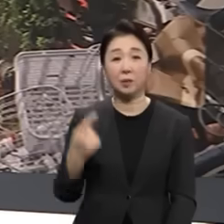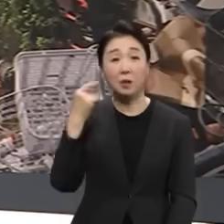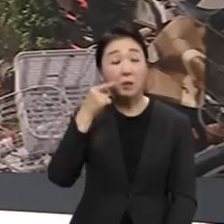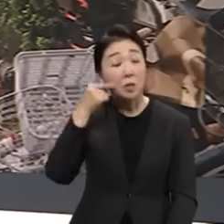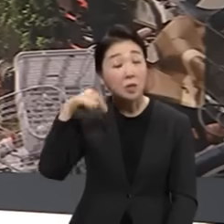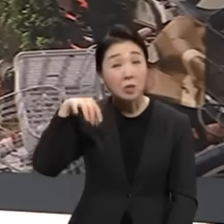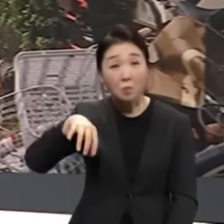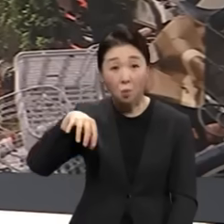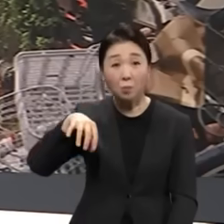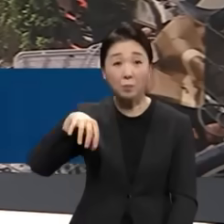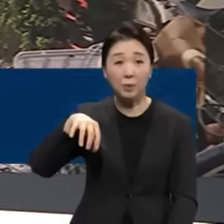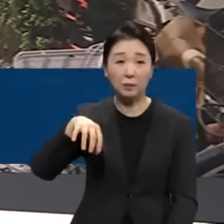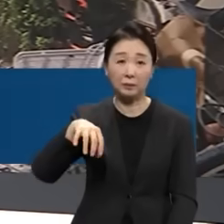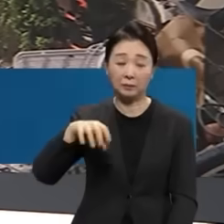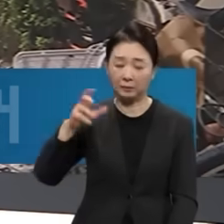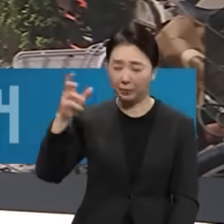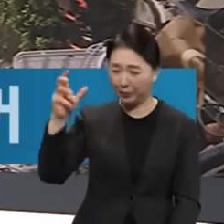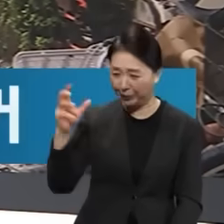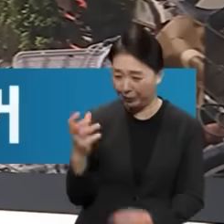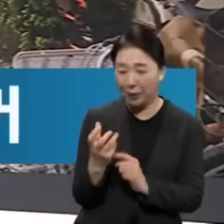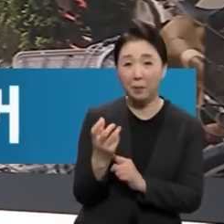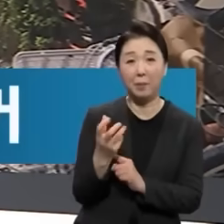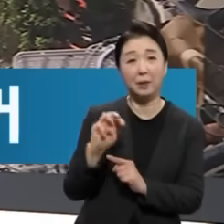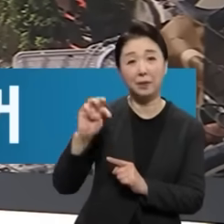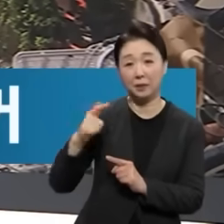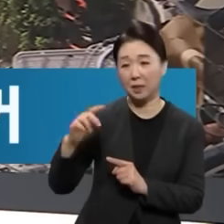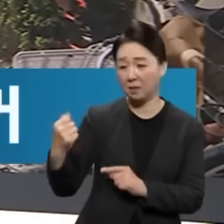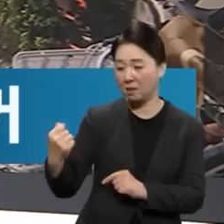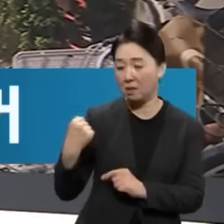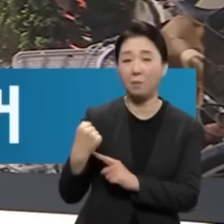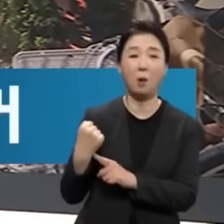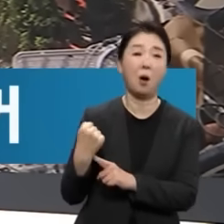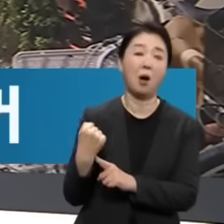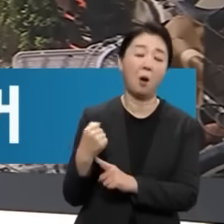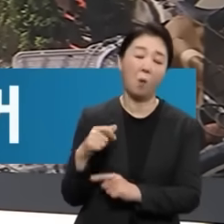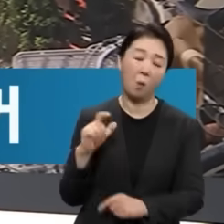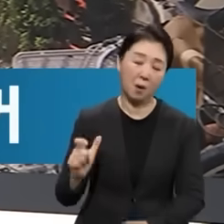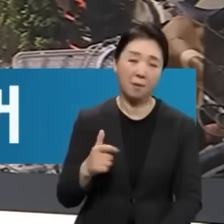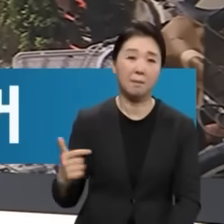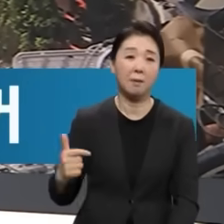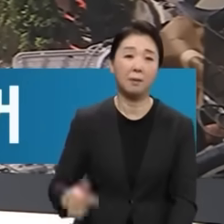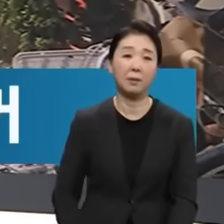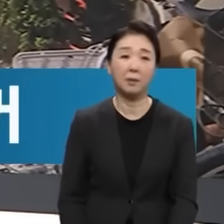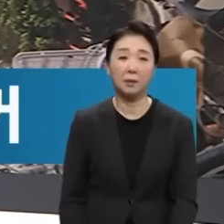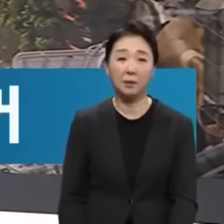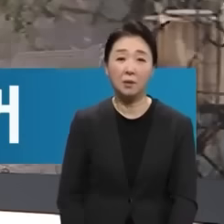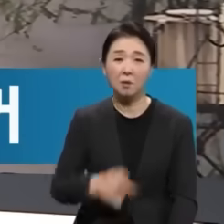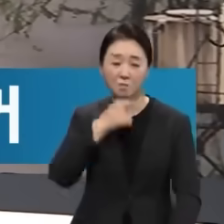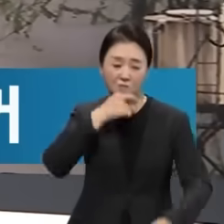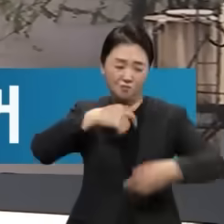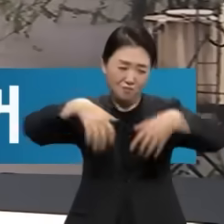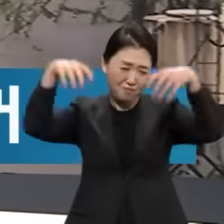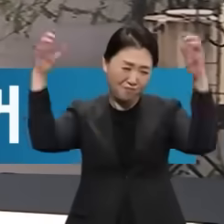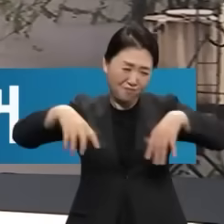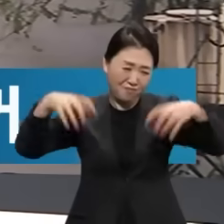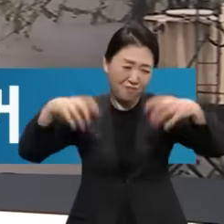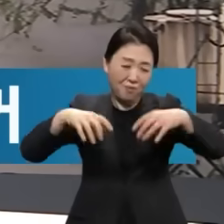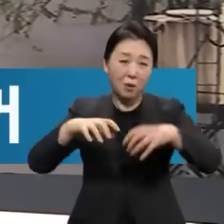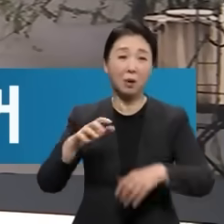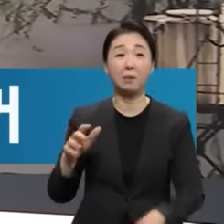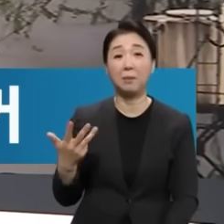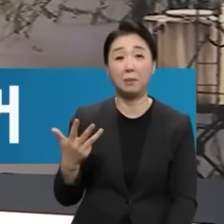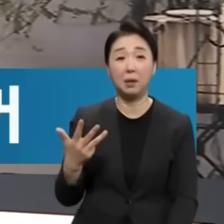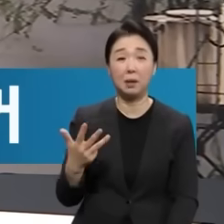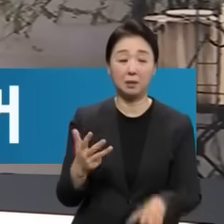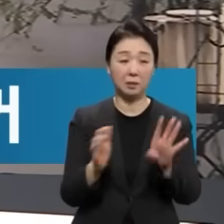어제 일본에 상륙한 초강력 태풍 산산의 위력은 예상대로 엄청났습니다. 800mm의 물벼락이 쏟아지면서